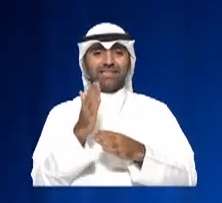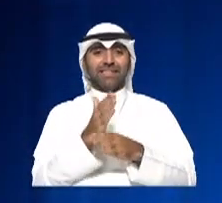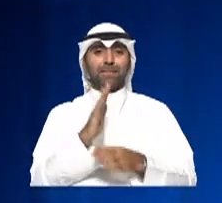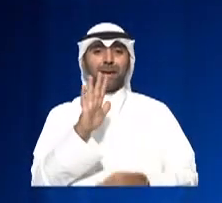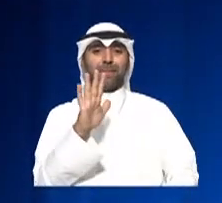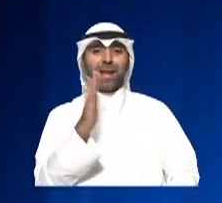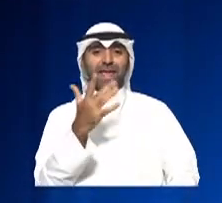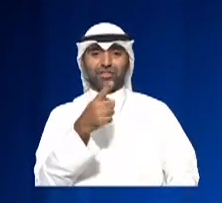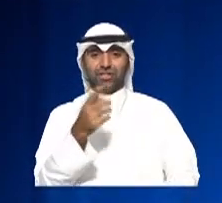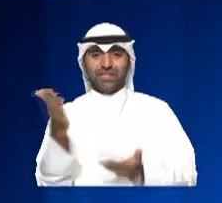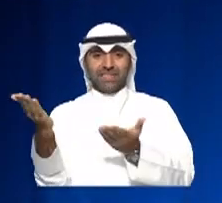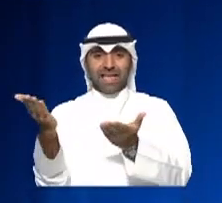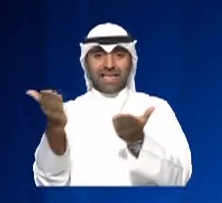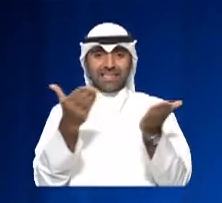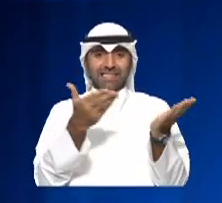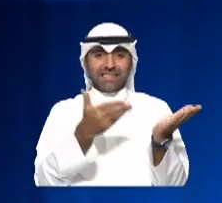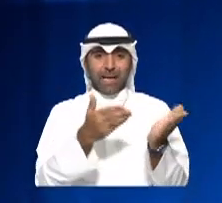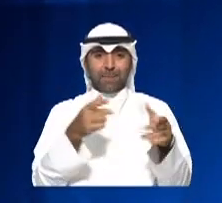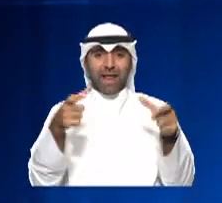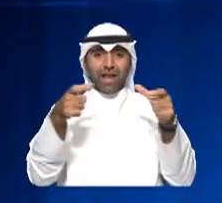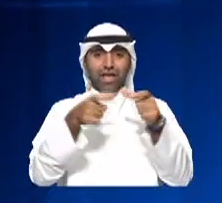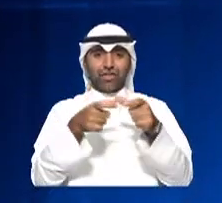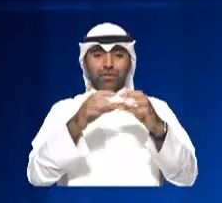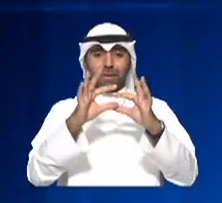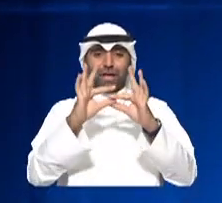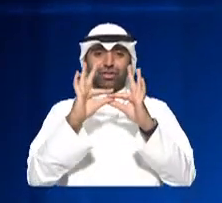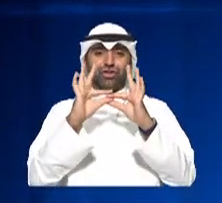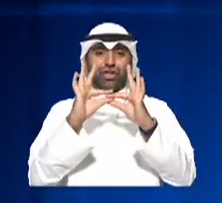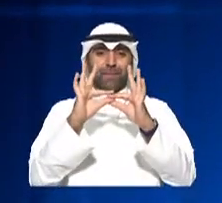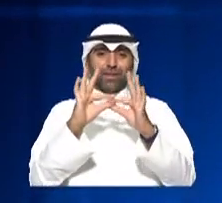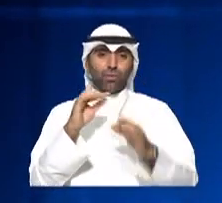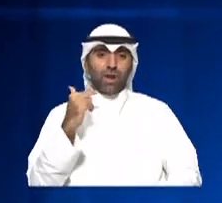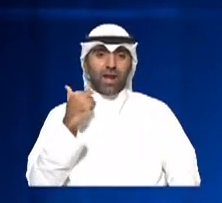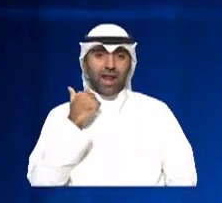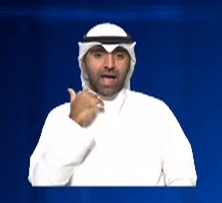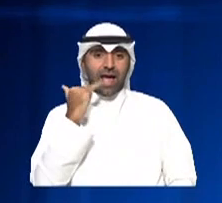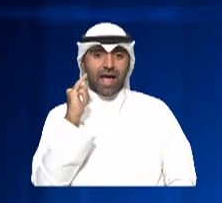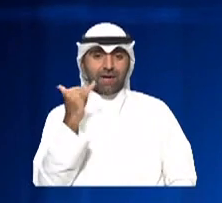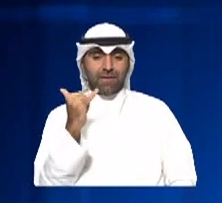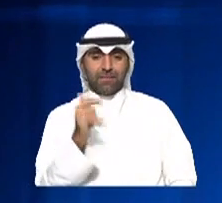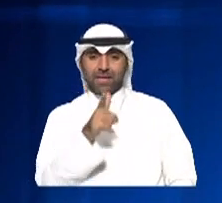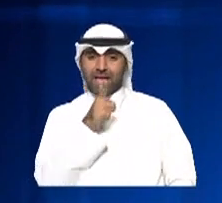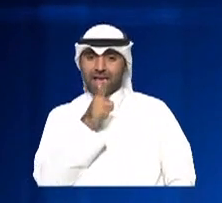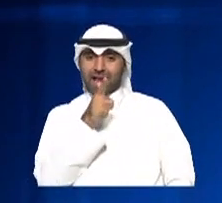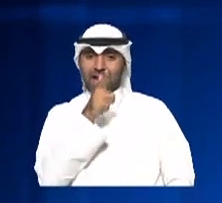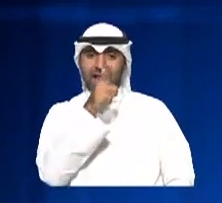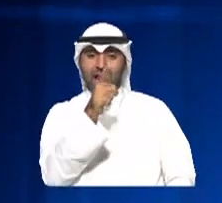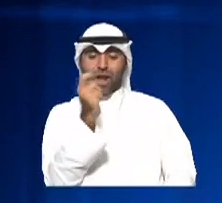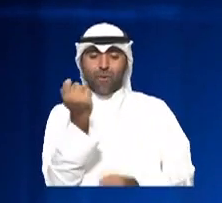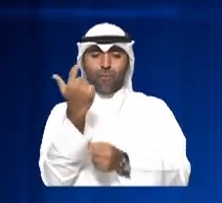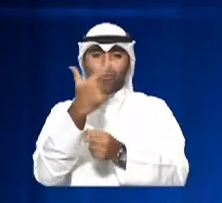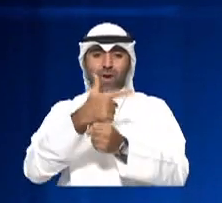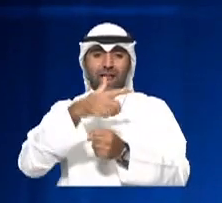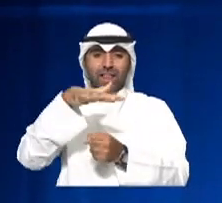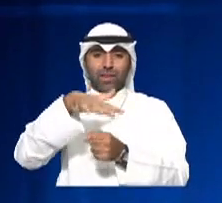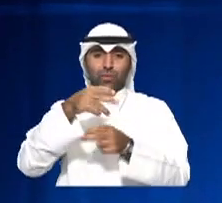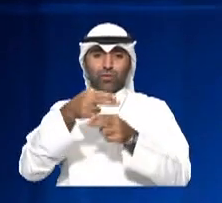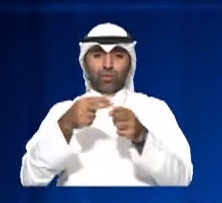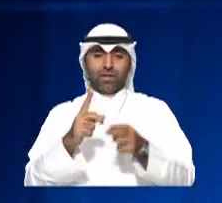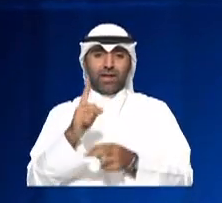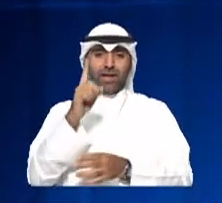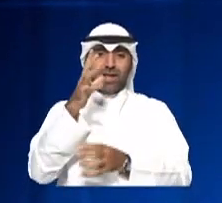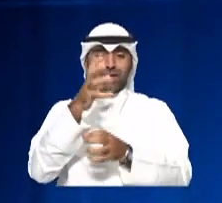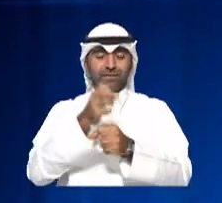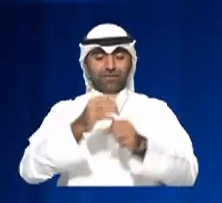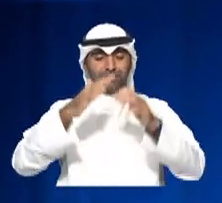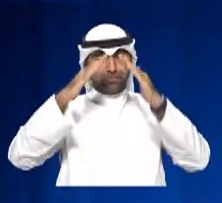الجزائرية الديمقراطية الشعبية الشقيقة. أعرب فيها سموه عن بالغ الشكر والامتنان على حفاوة الاستقبال